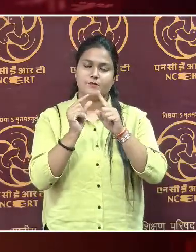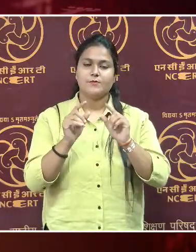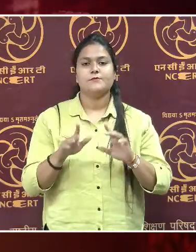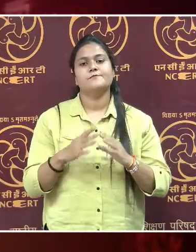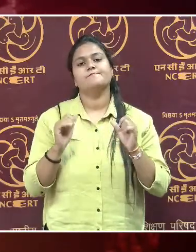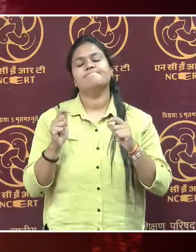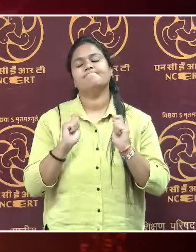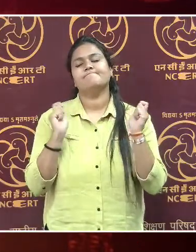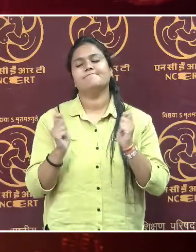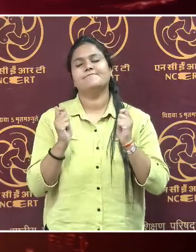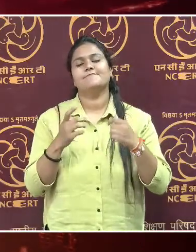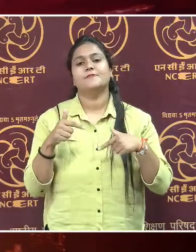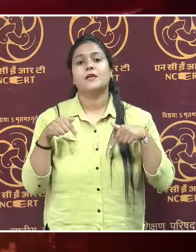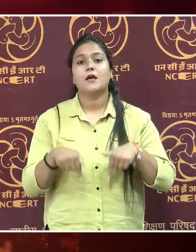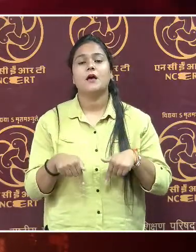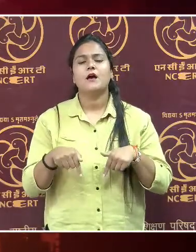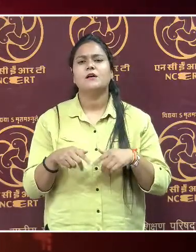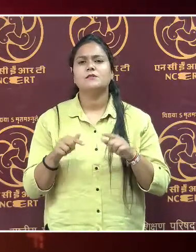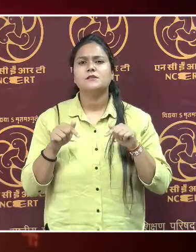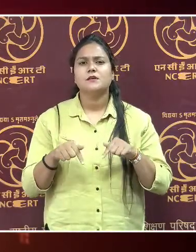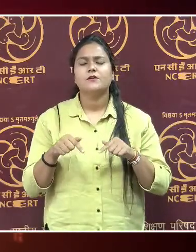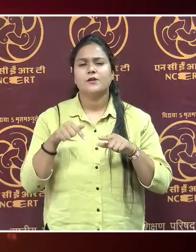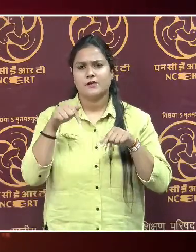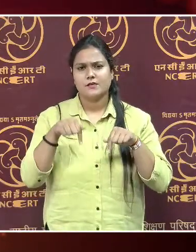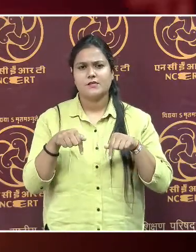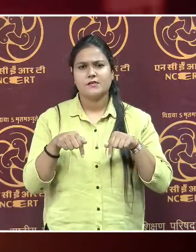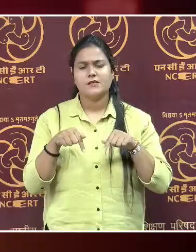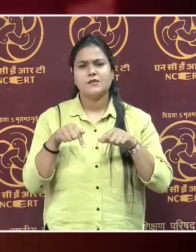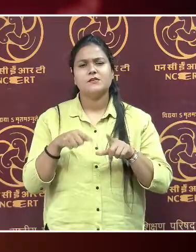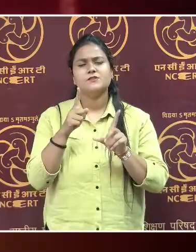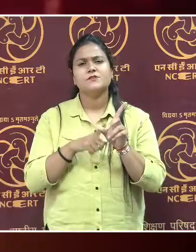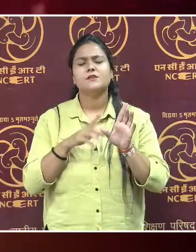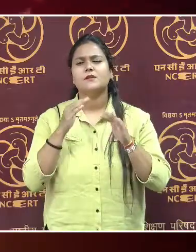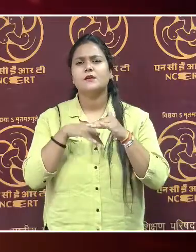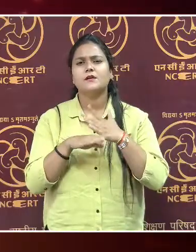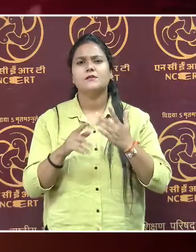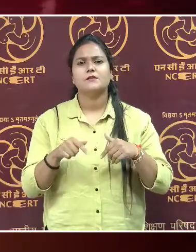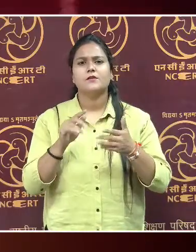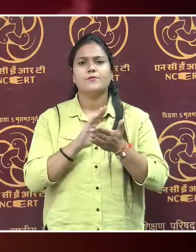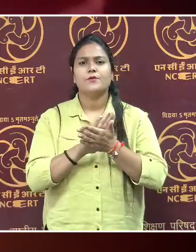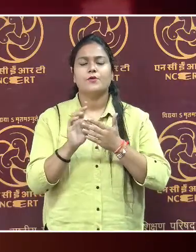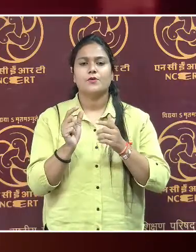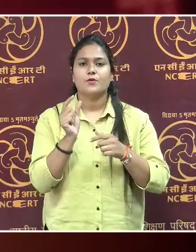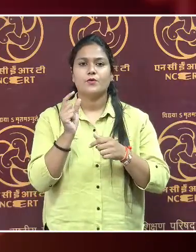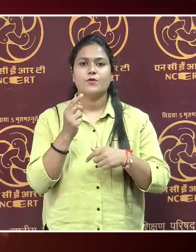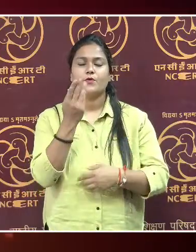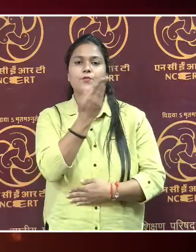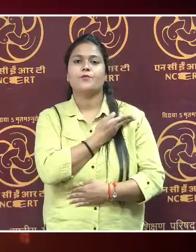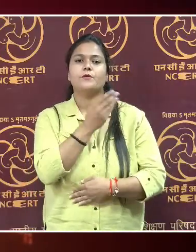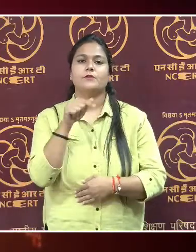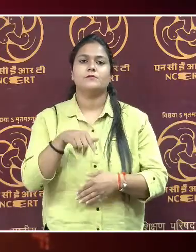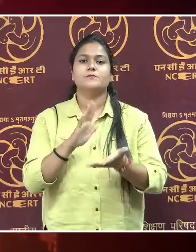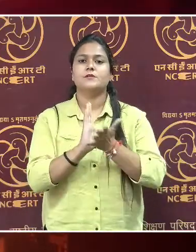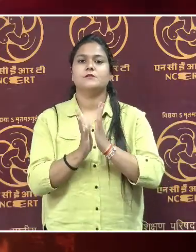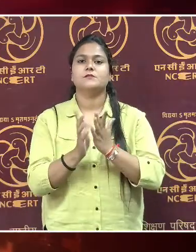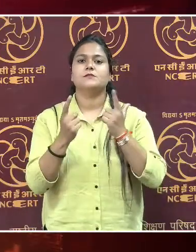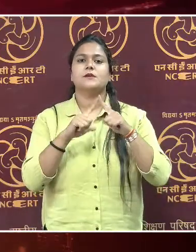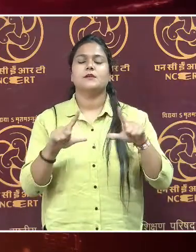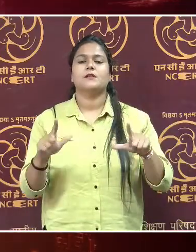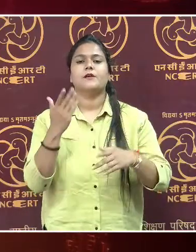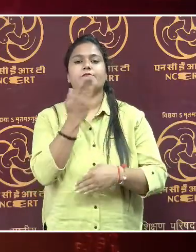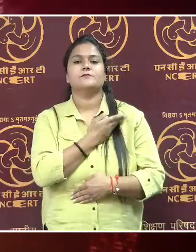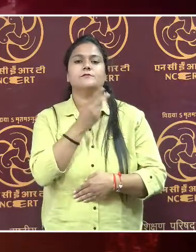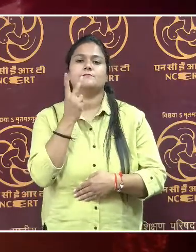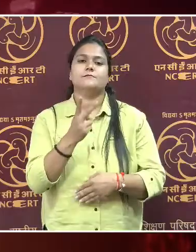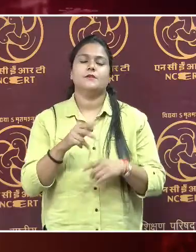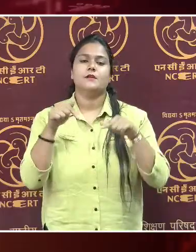और इस साल की जो थीम है वो भी बहुत इम्पॉर्टेंट है. दिस इज़ नो ह्यूमन राइट्स विदाउट साइन लैंग्वेज राइट्स. तो इसी के